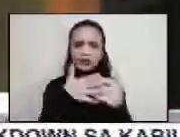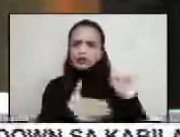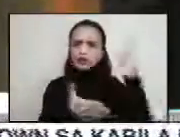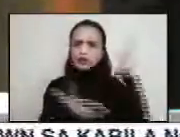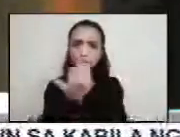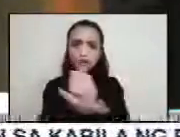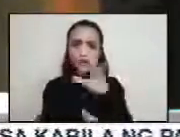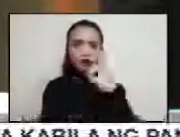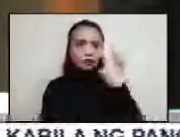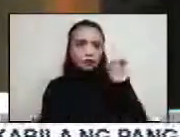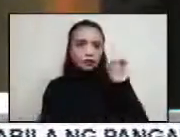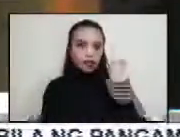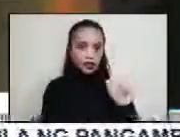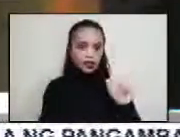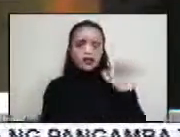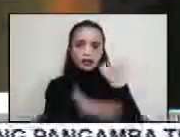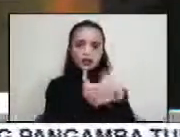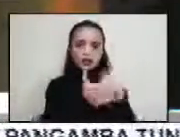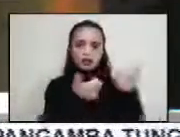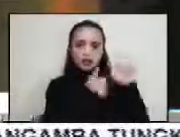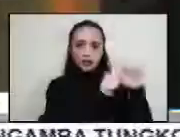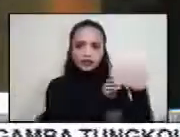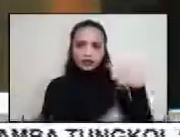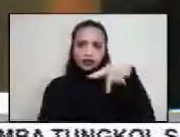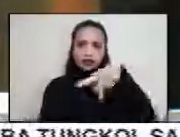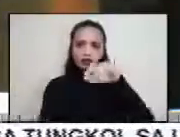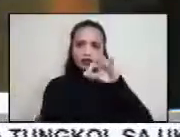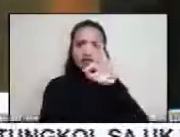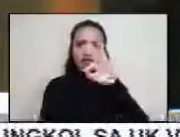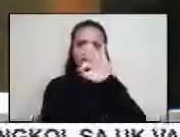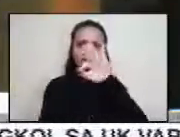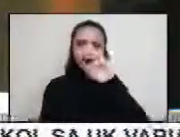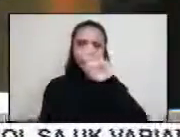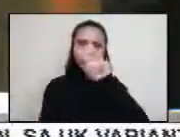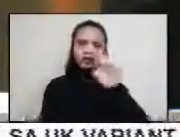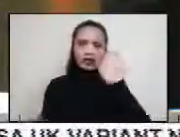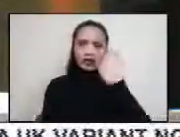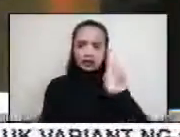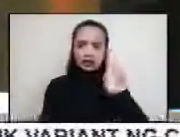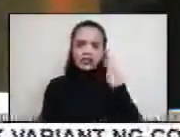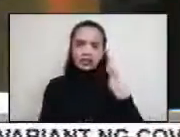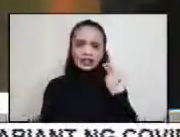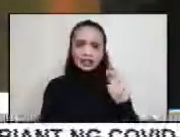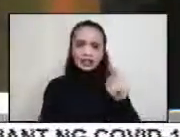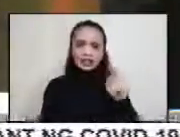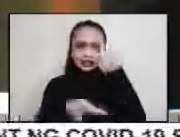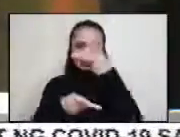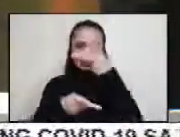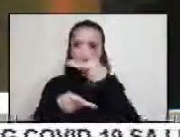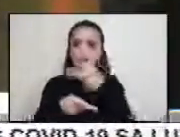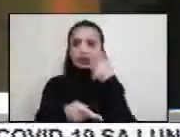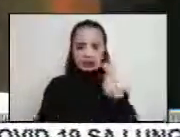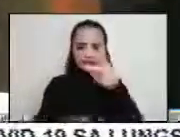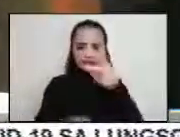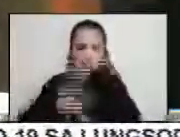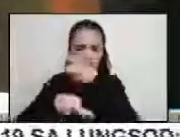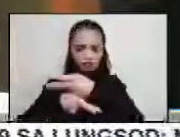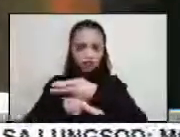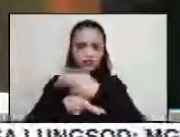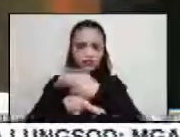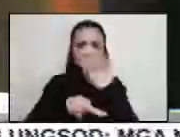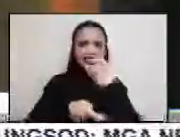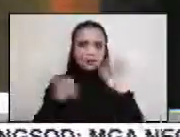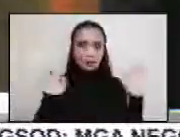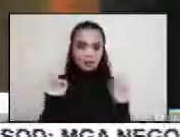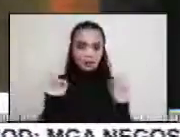for commercial use. Emergency nga. So aabot yata yan guys ng hanggang 3 taon. Malaman natin